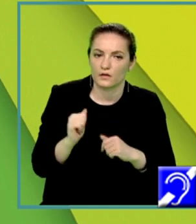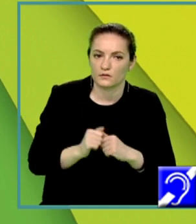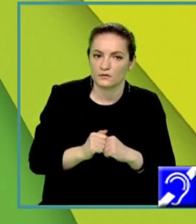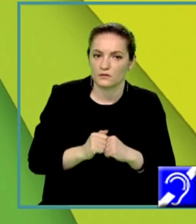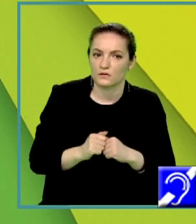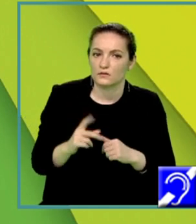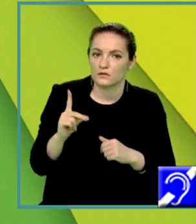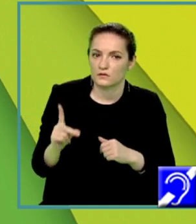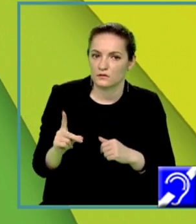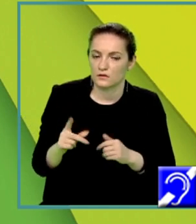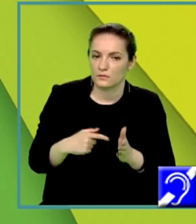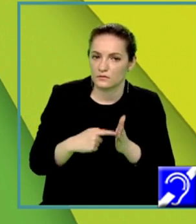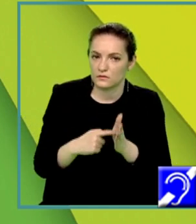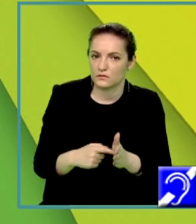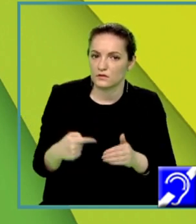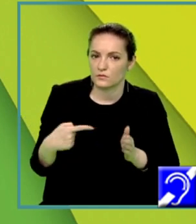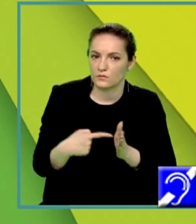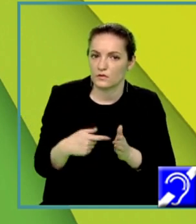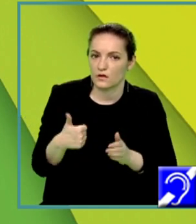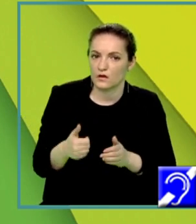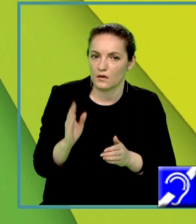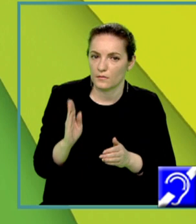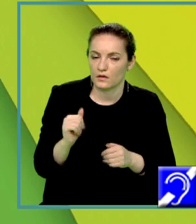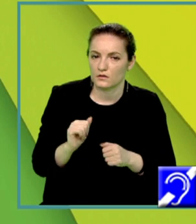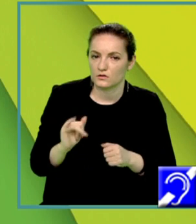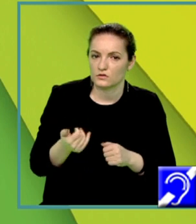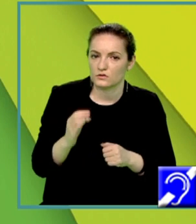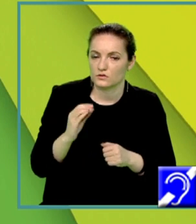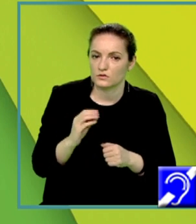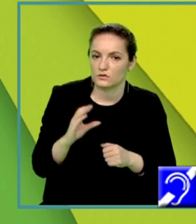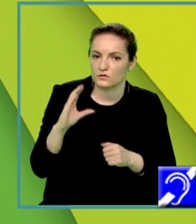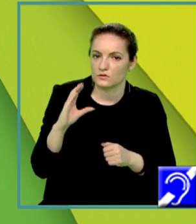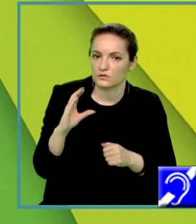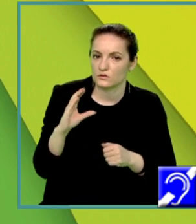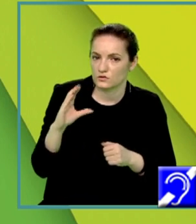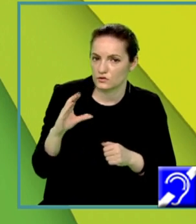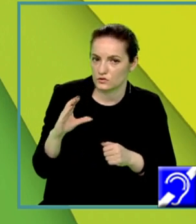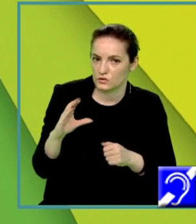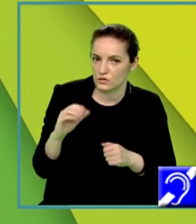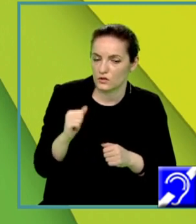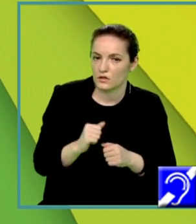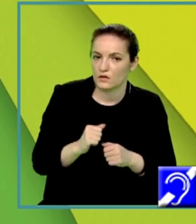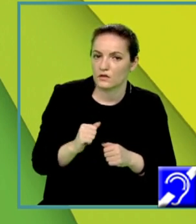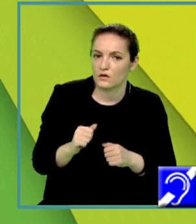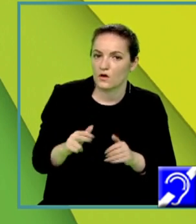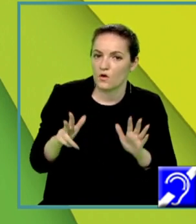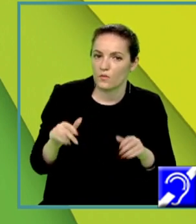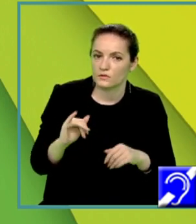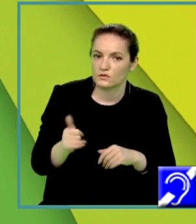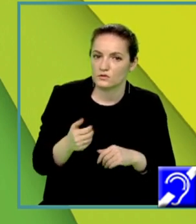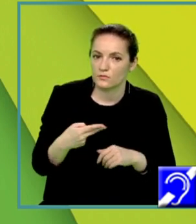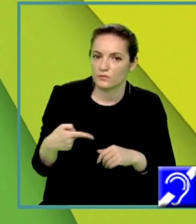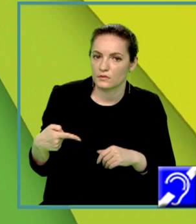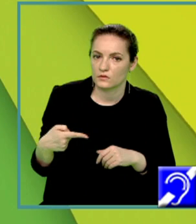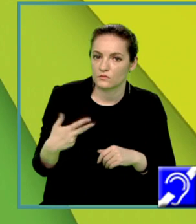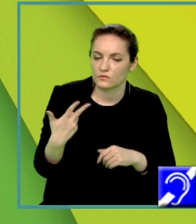la punctul D să arătăm că punctele A, B și un punct nou, C mare, de coordonate 8 și minus